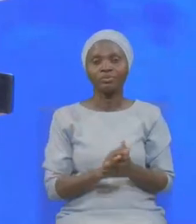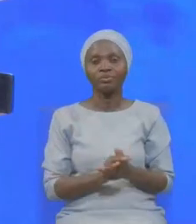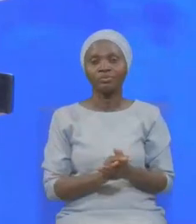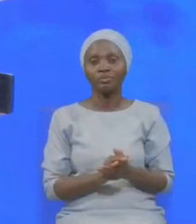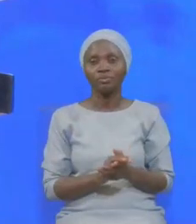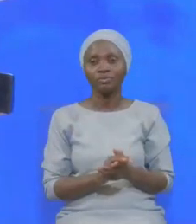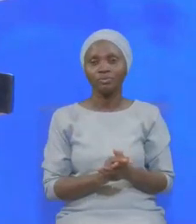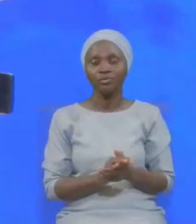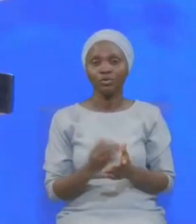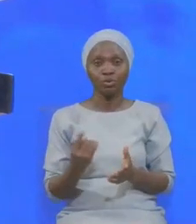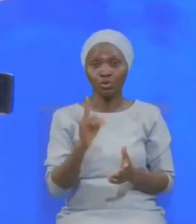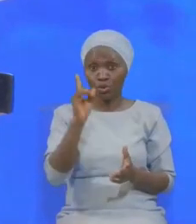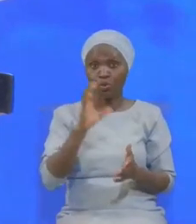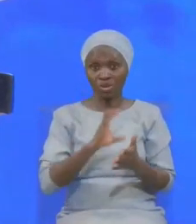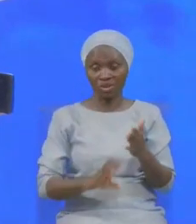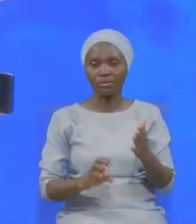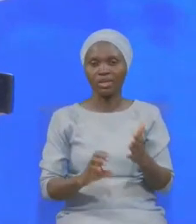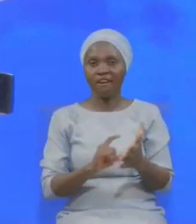Testament. 3 Jean,